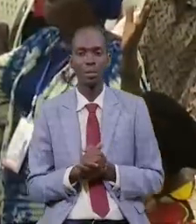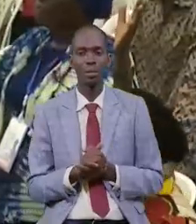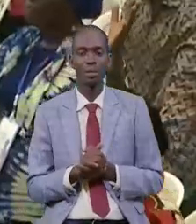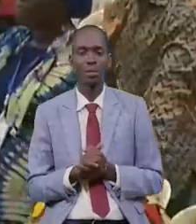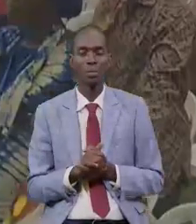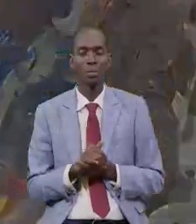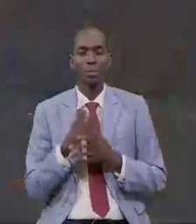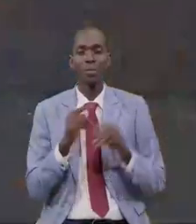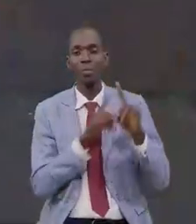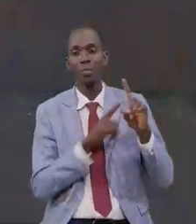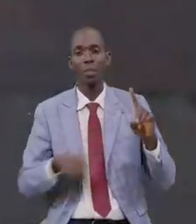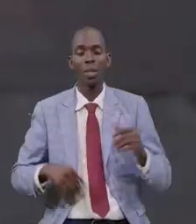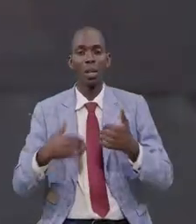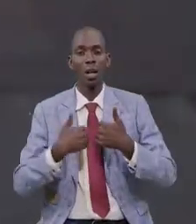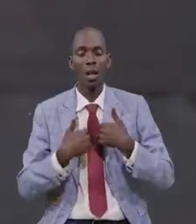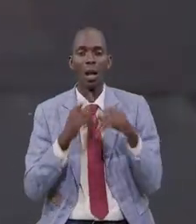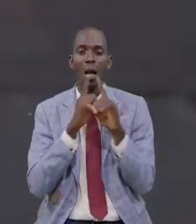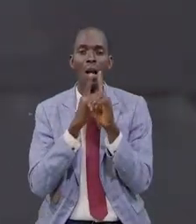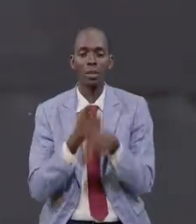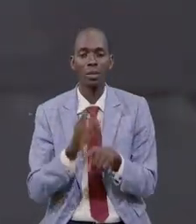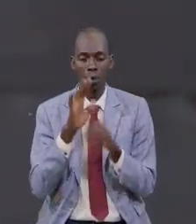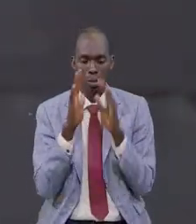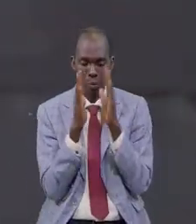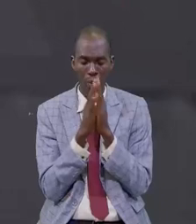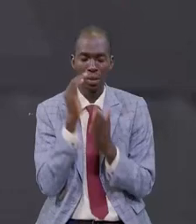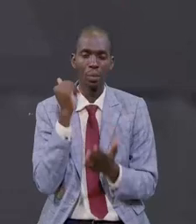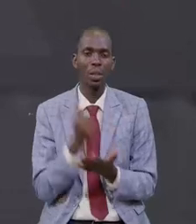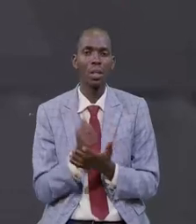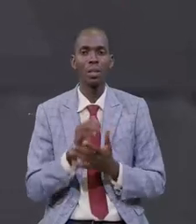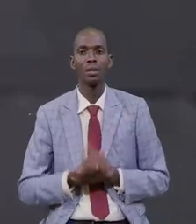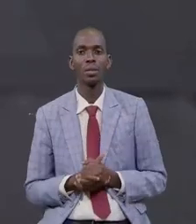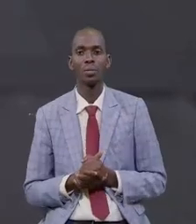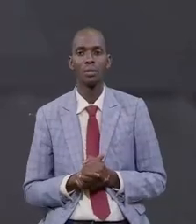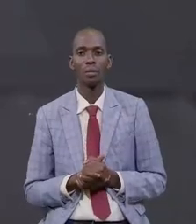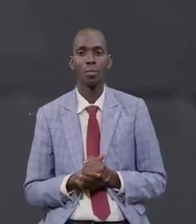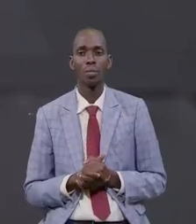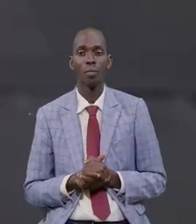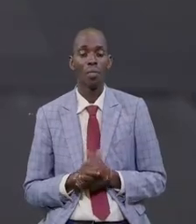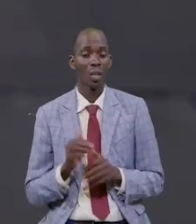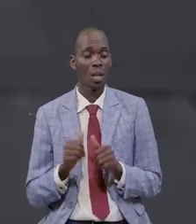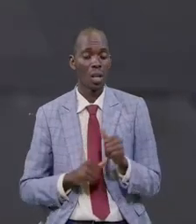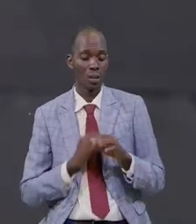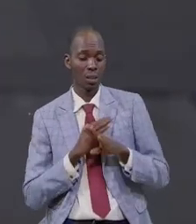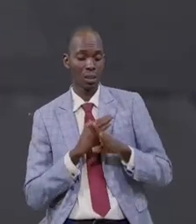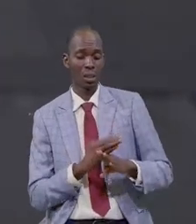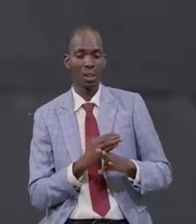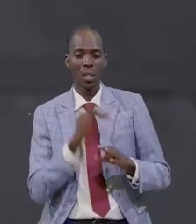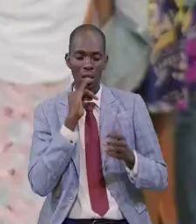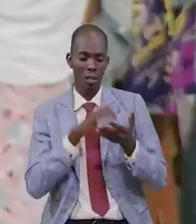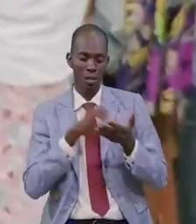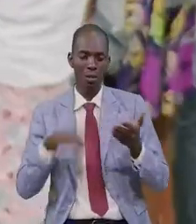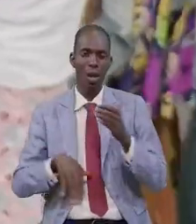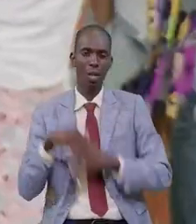prions le Seigneur a exaucé ta prière tout obstacle est Ôé de